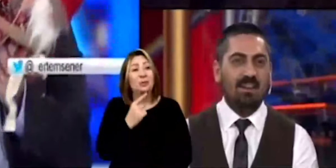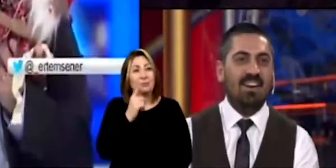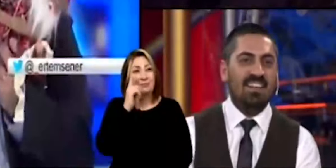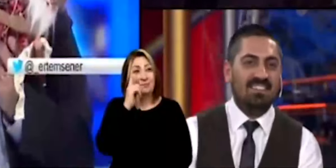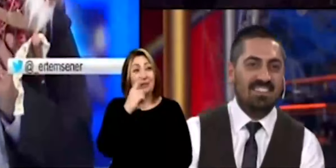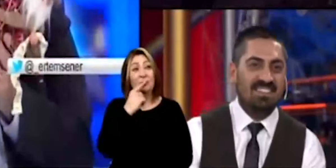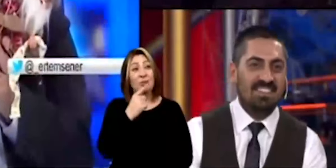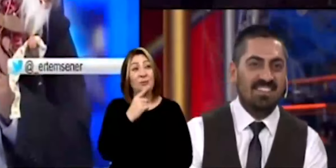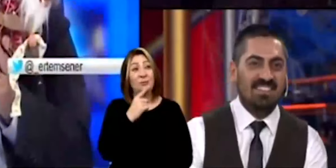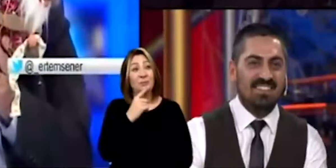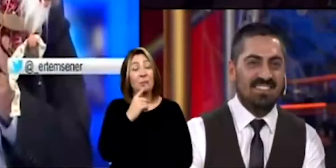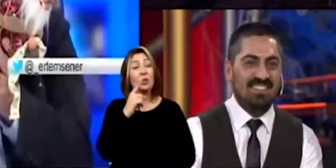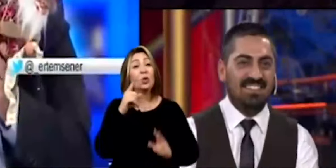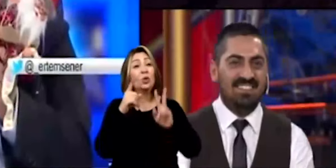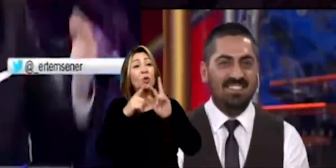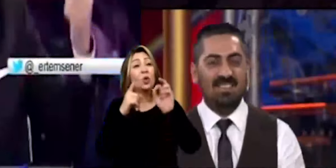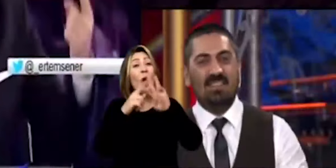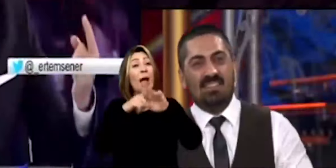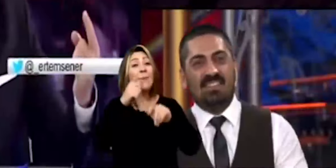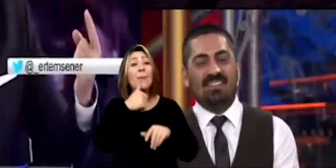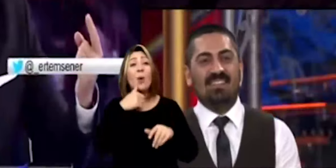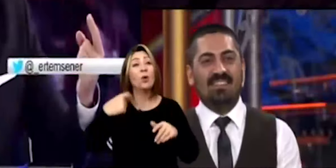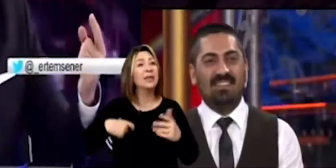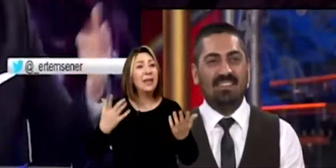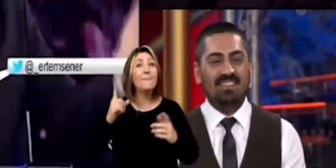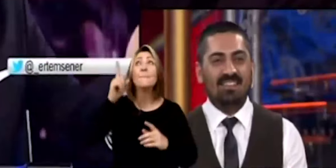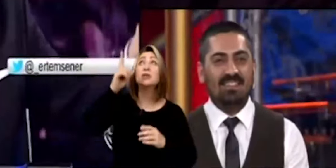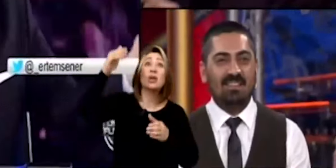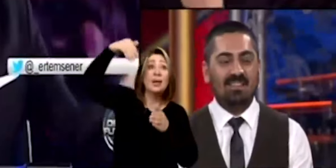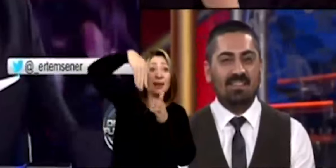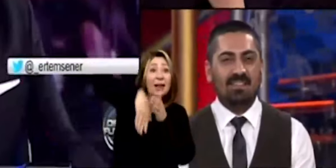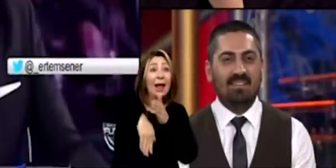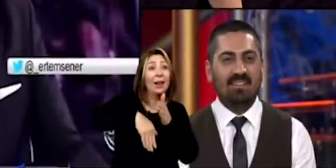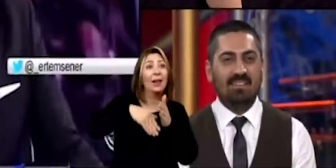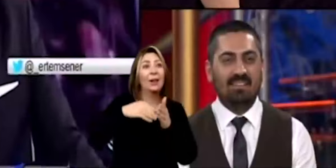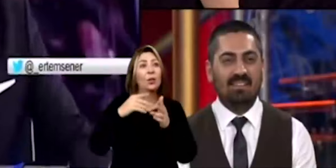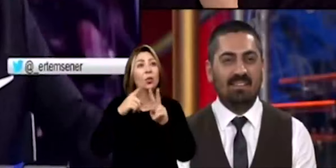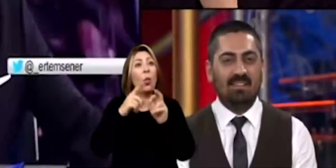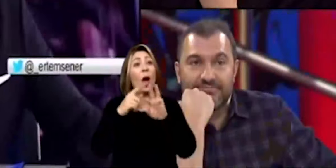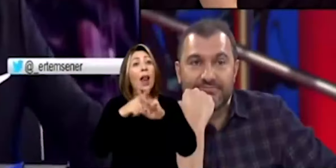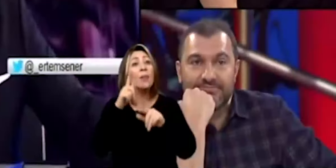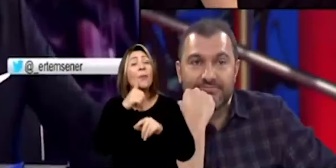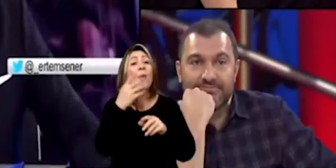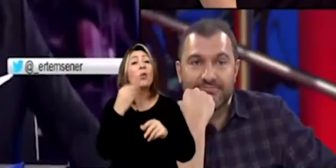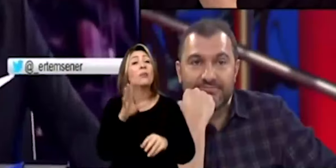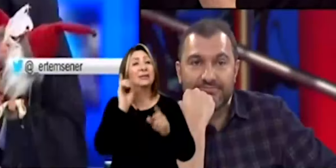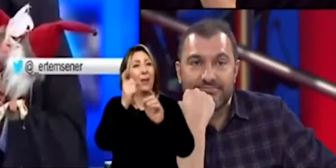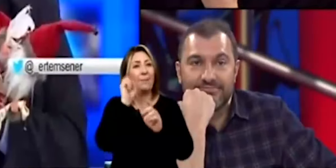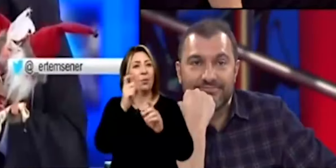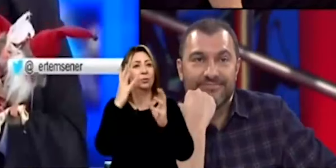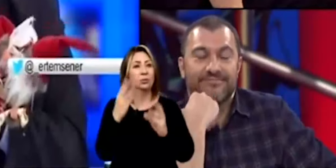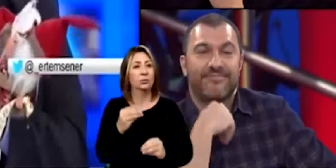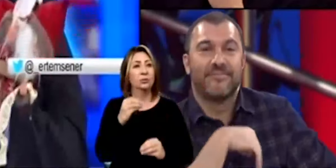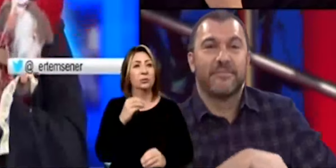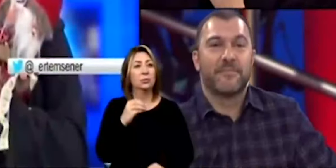kardeşim. Özelliği o zaten. He? Noel Baba'nın özelliği nedir? Bacadan girer. Niye dam be kapıdan girer? Kapıdan girse Noel Baba olmaz hocam. Şimdi bak şu kapı bak. İlk defa Noel Baba